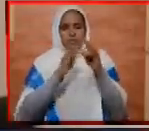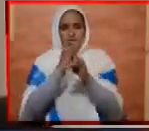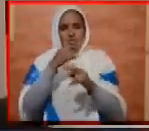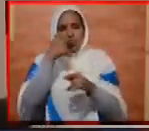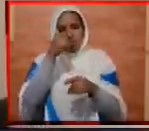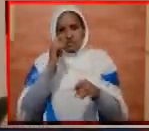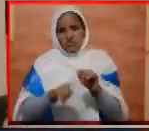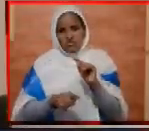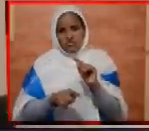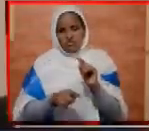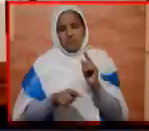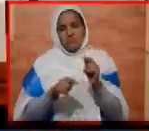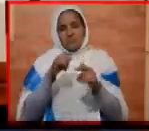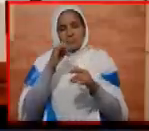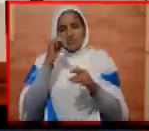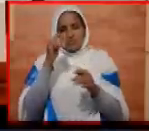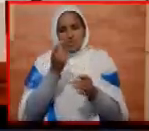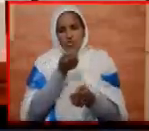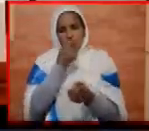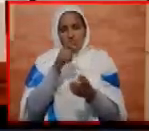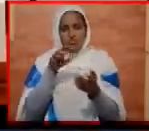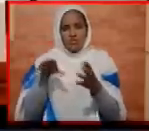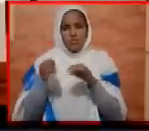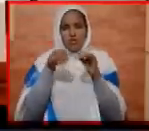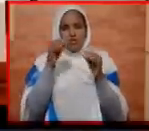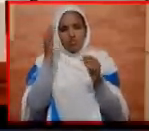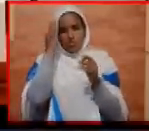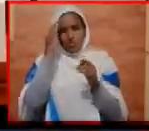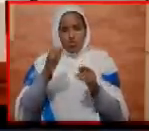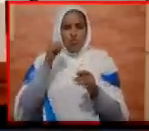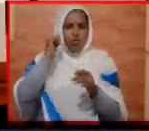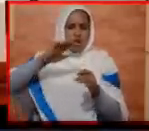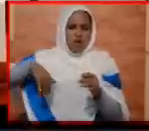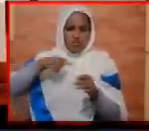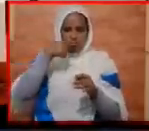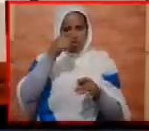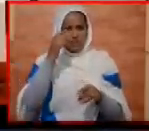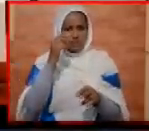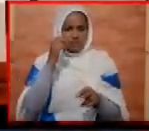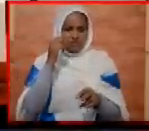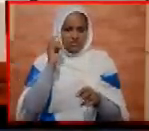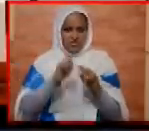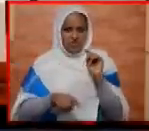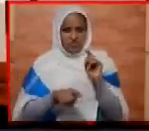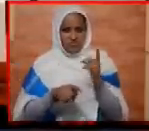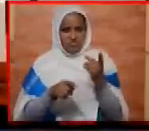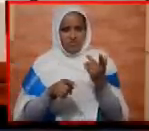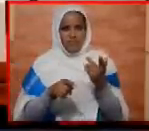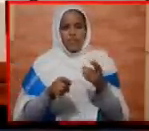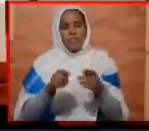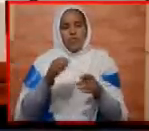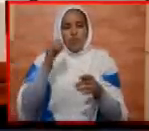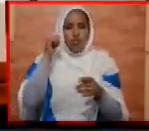መቀበል ዘመናዊነት ሊያስብል አይችልም። የአብነት ትምህርት መዋቅር ደግሞ ኋላ ቀር ሊያስብል አይችልም።